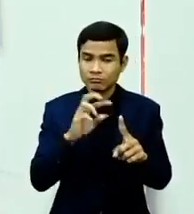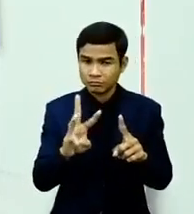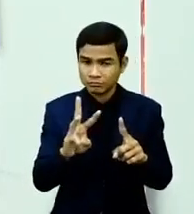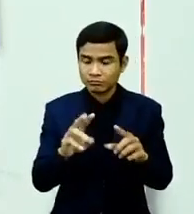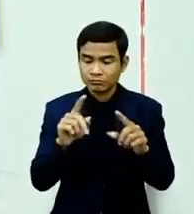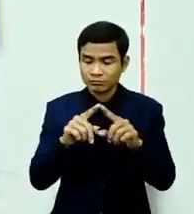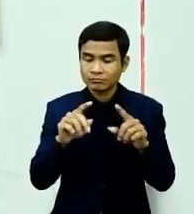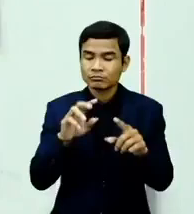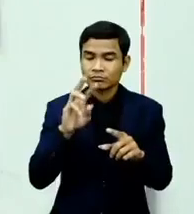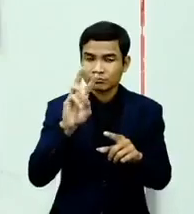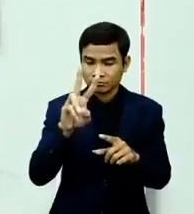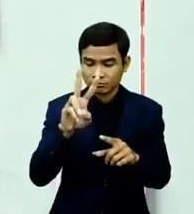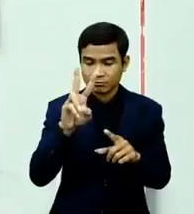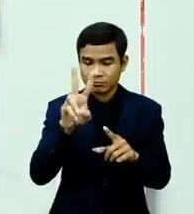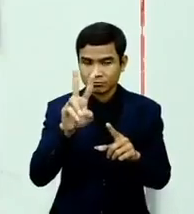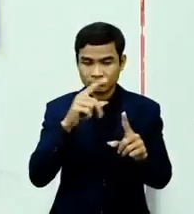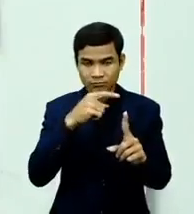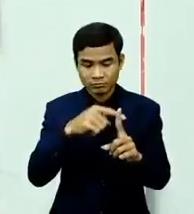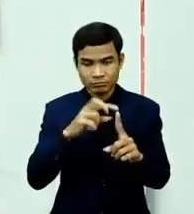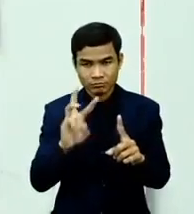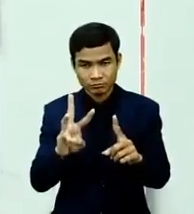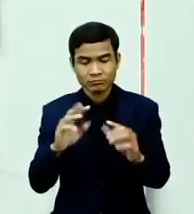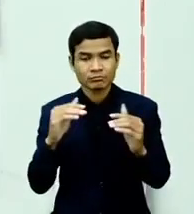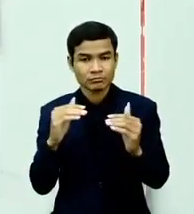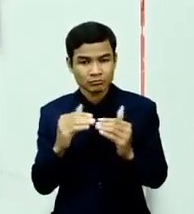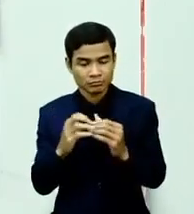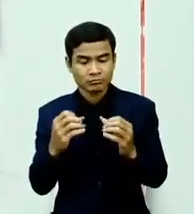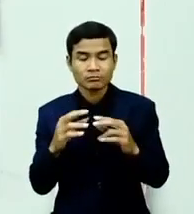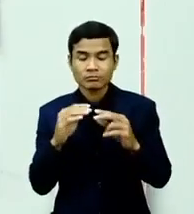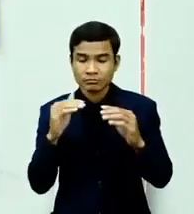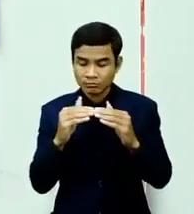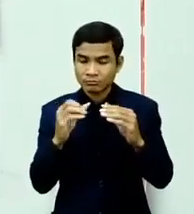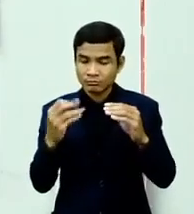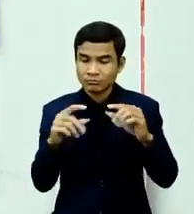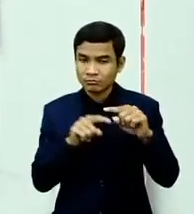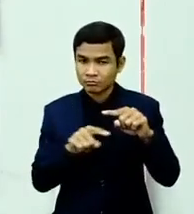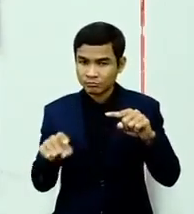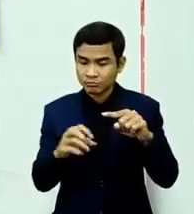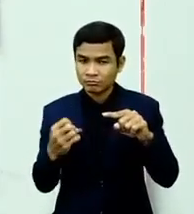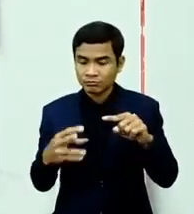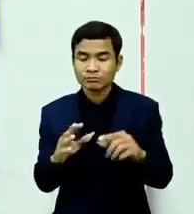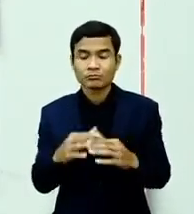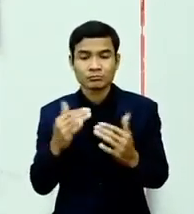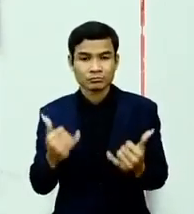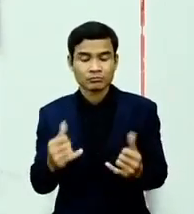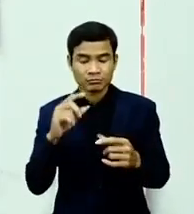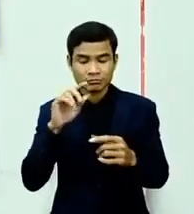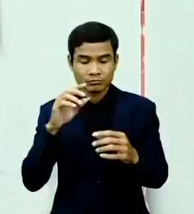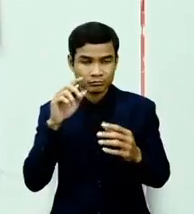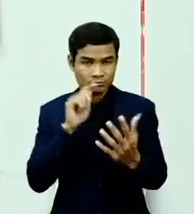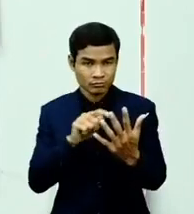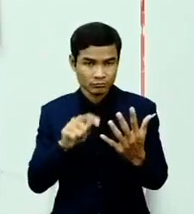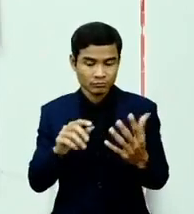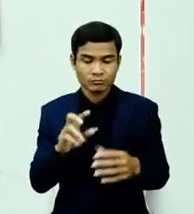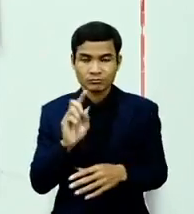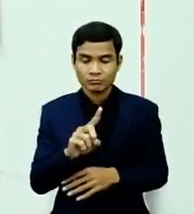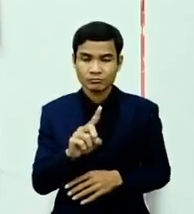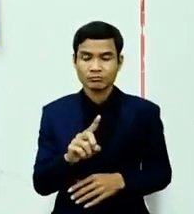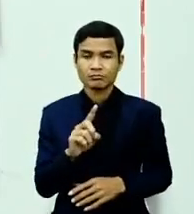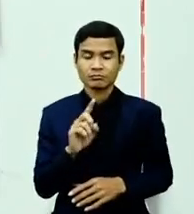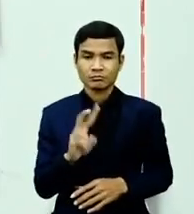3អញ្ចឹង2បូក3ស្មើនឹងប៉ុន្មានកូនចាយើងរាប់ចំនួនសត្វតោទាំងអស់មើលតោះចូលរួមរាប់